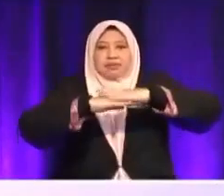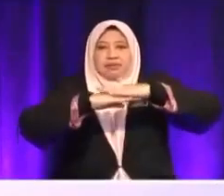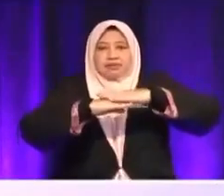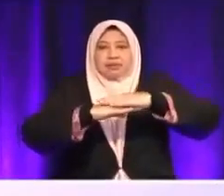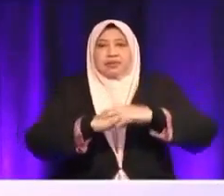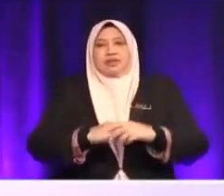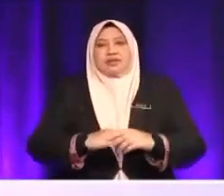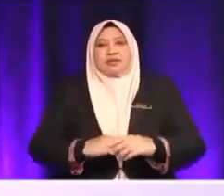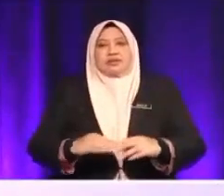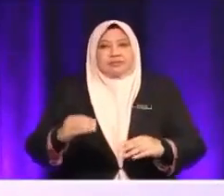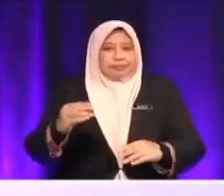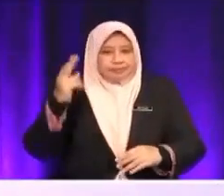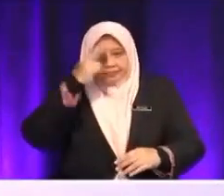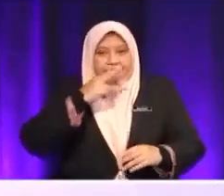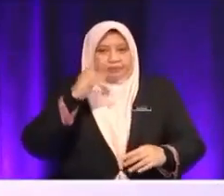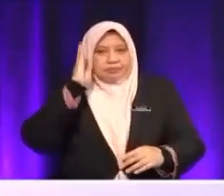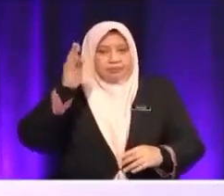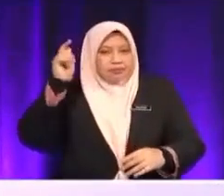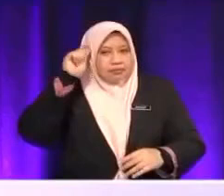sama kamu